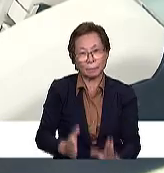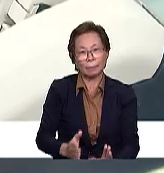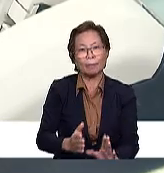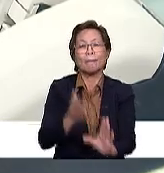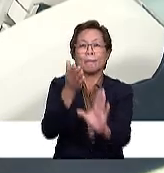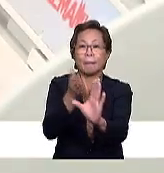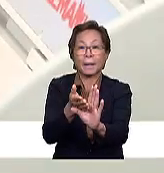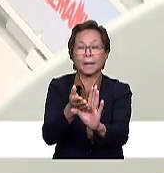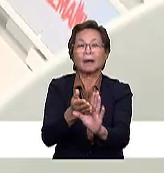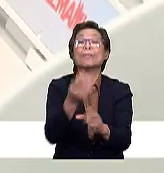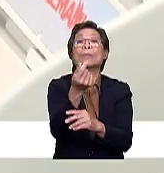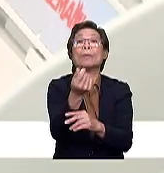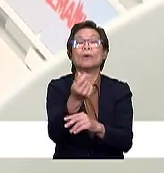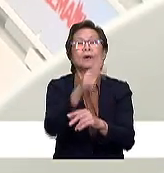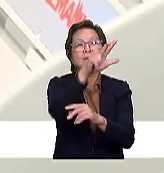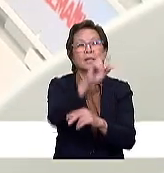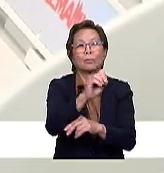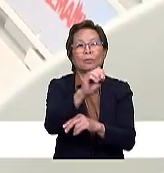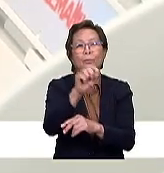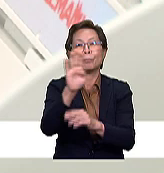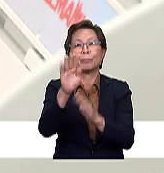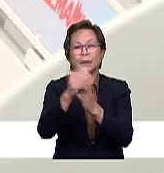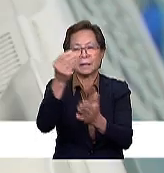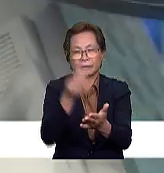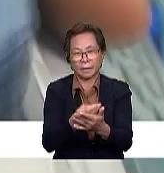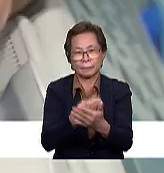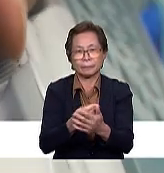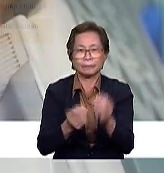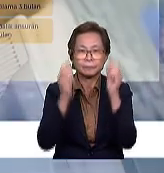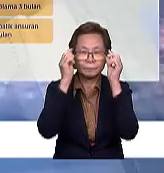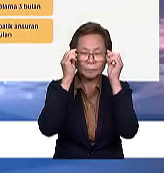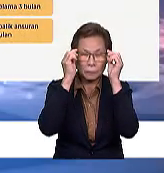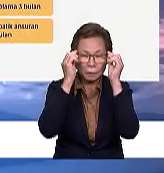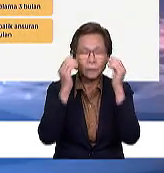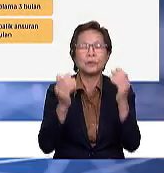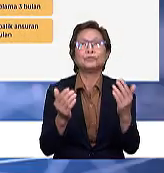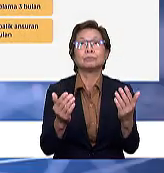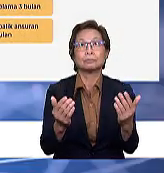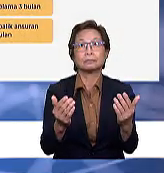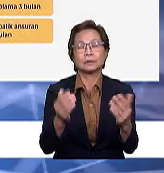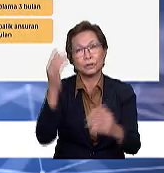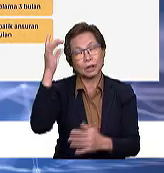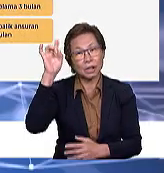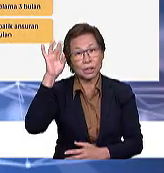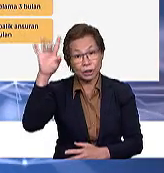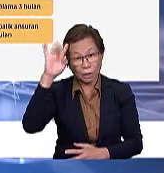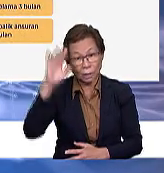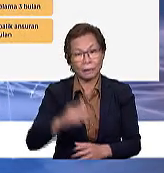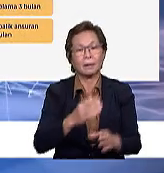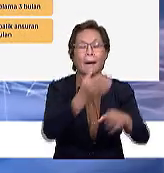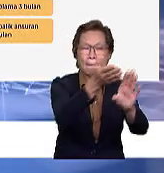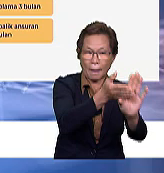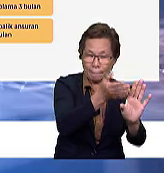dengan nilai sehingga 30 bilin ringgit Insyaallah industri perbankan